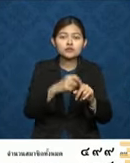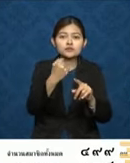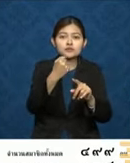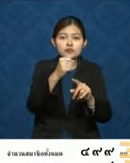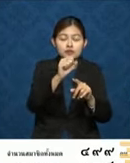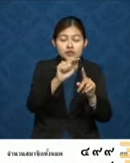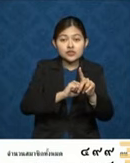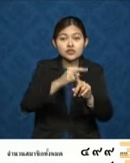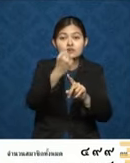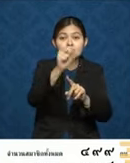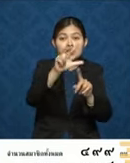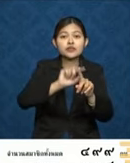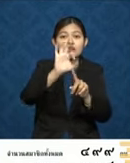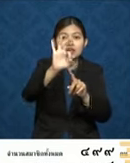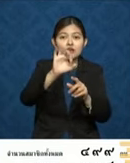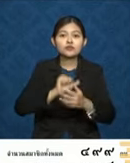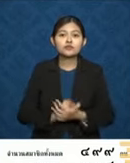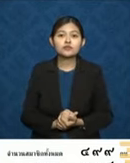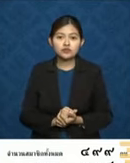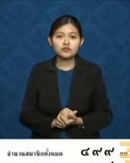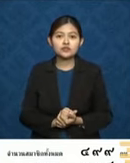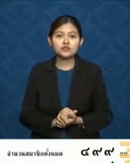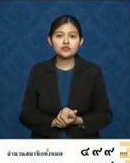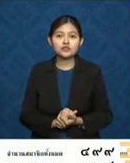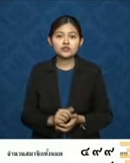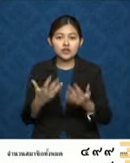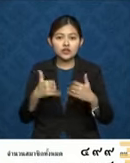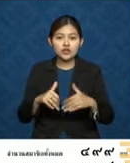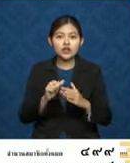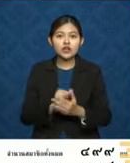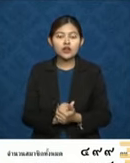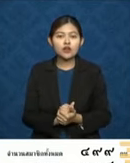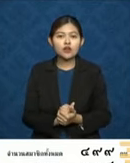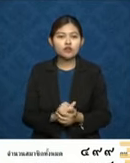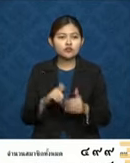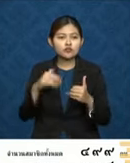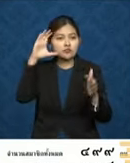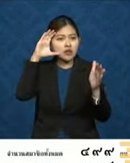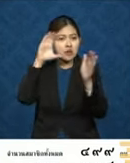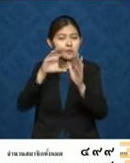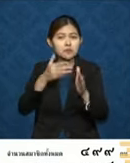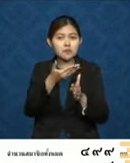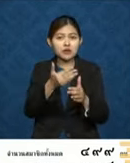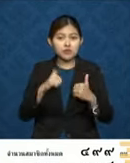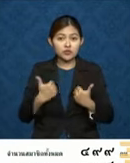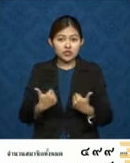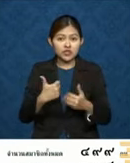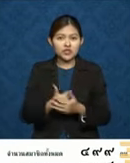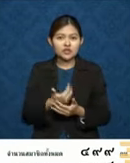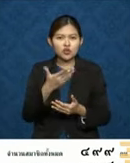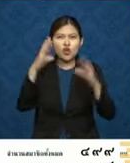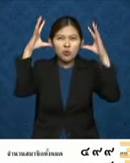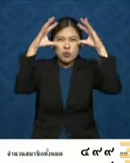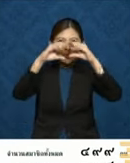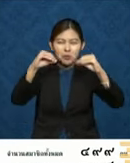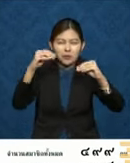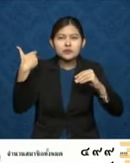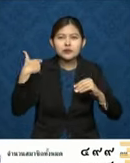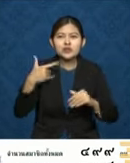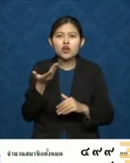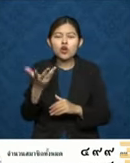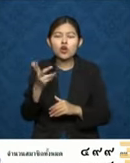ครับสไลด์สุดท้ายครับคือภาพปัจจุบันครับที่ยังไม่ได้รับการแก้ไขครับผมขอความอนุเคราะห์จากท่านผู้